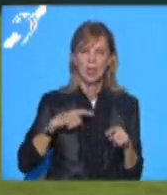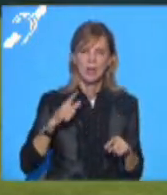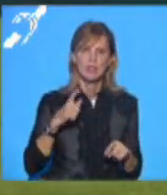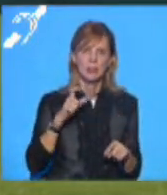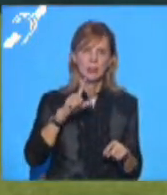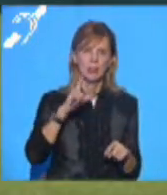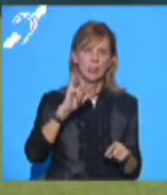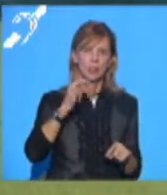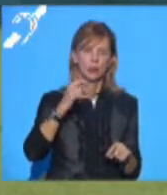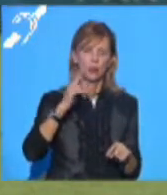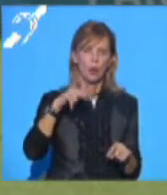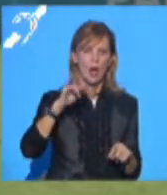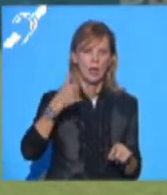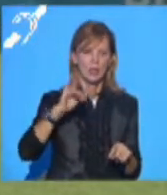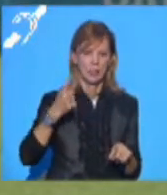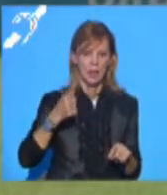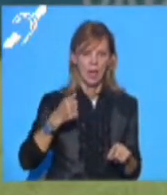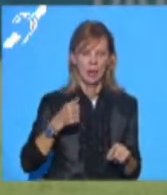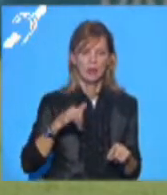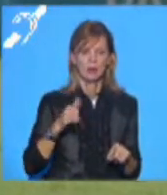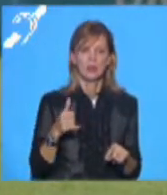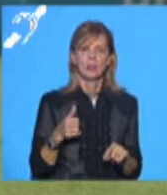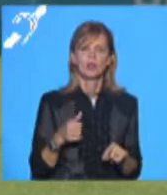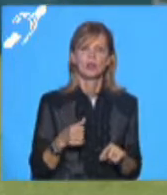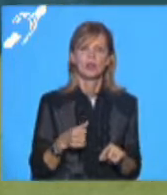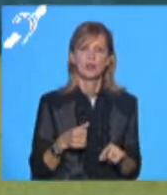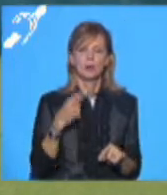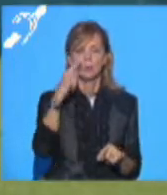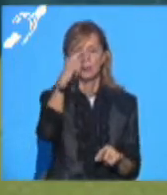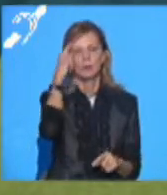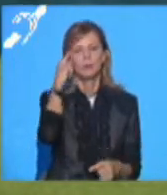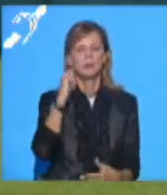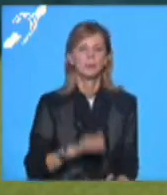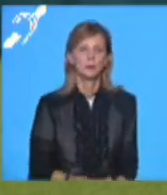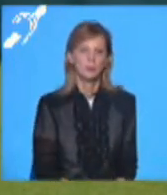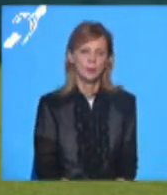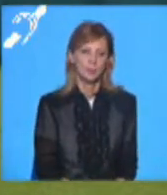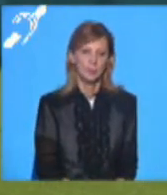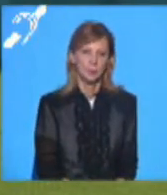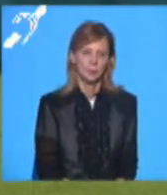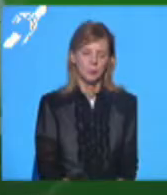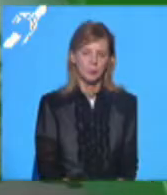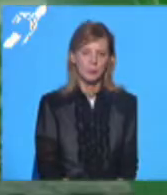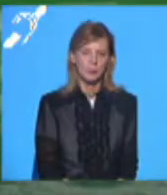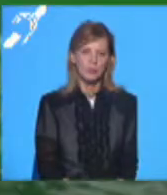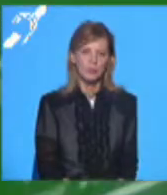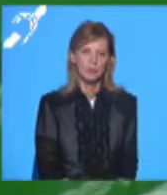postul de titular cu David Lazar, goalkeeper în vârstă de 31 de ani.